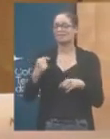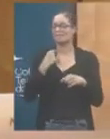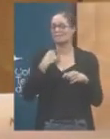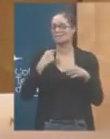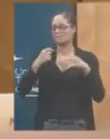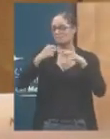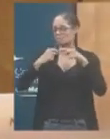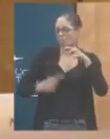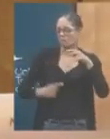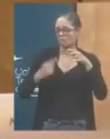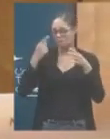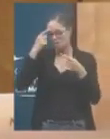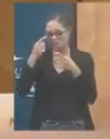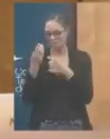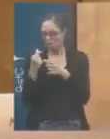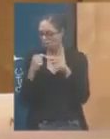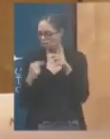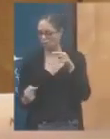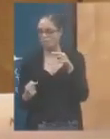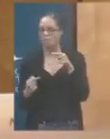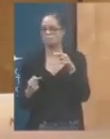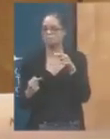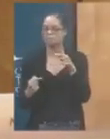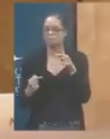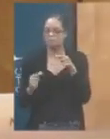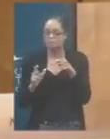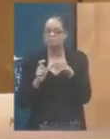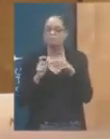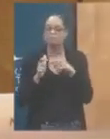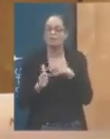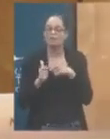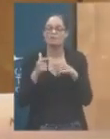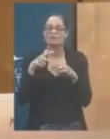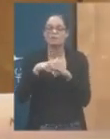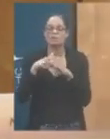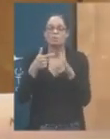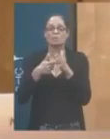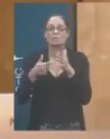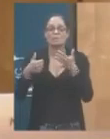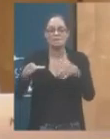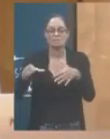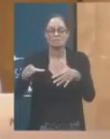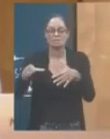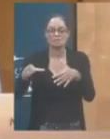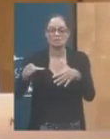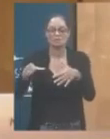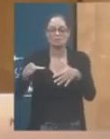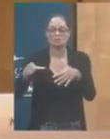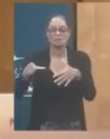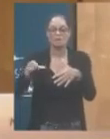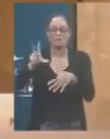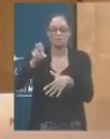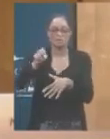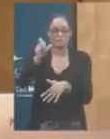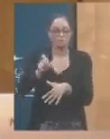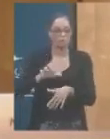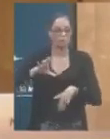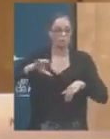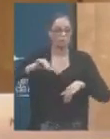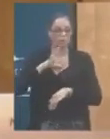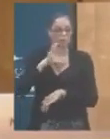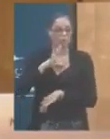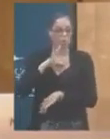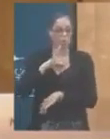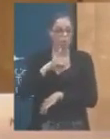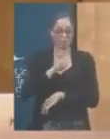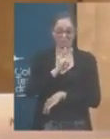financier. Et en début 2016, il y avait 30 enseignants, mais seulement une